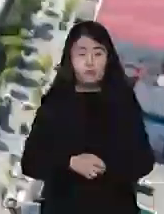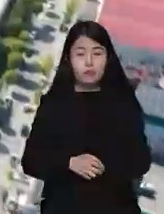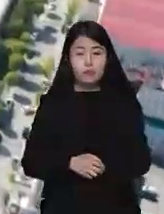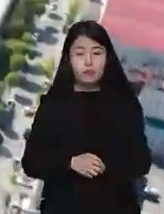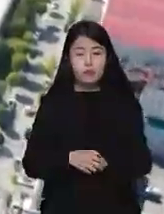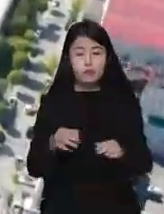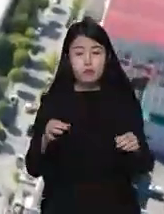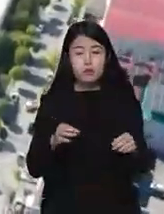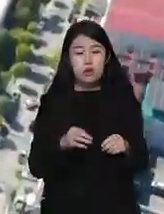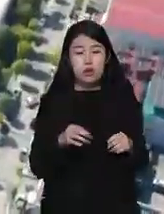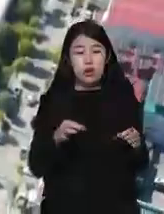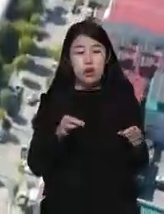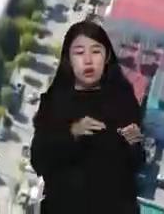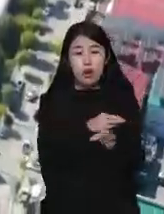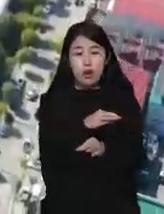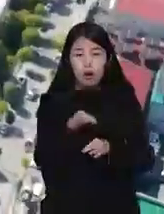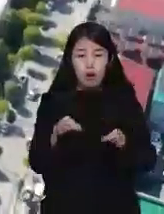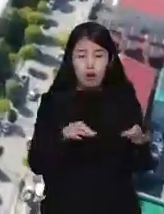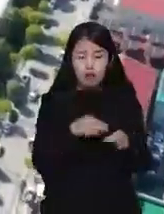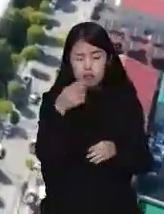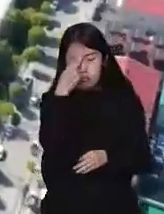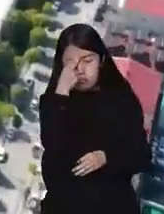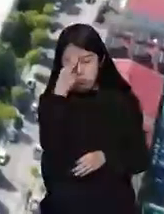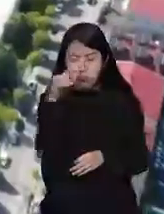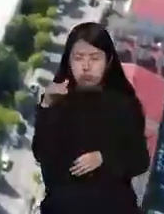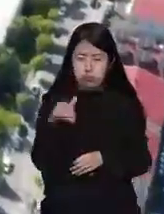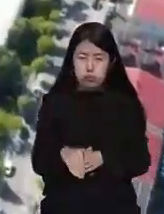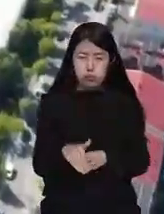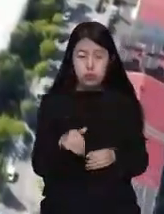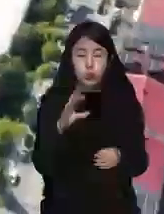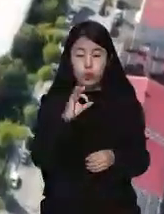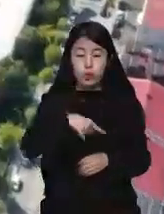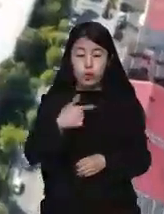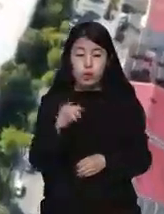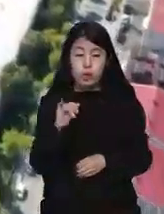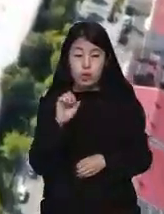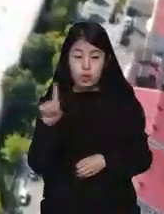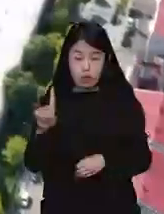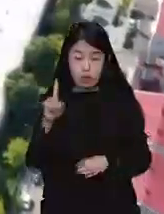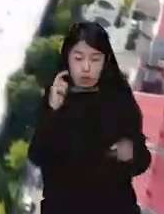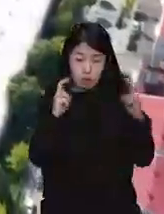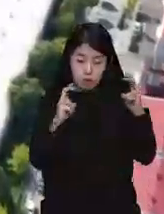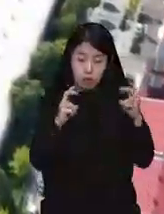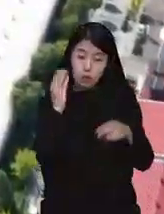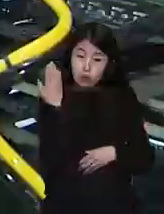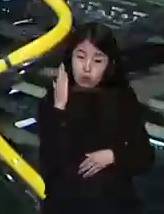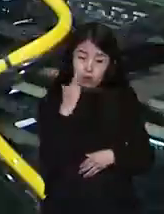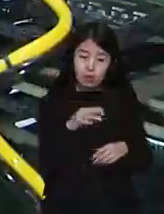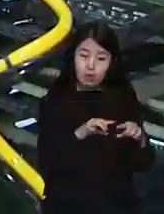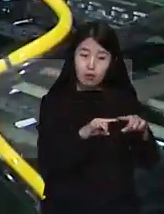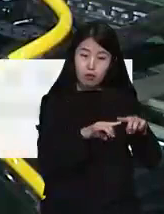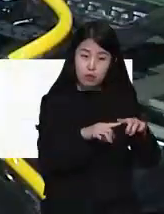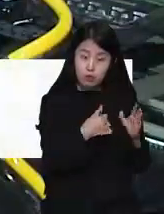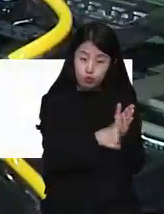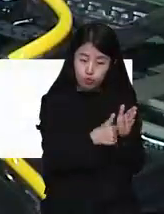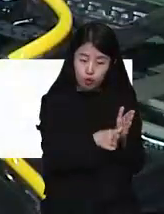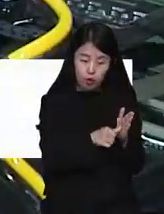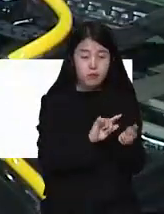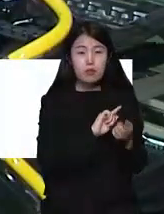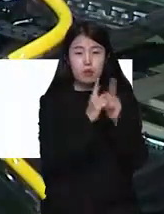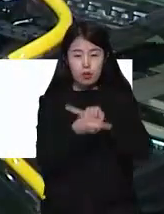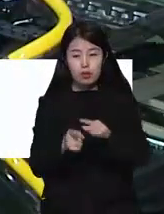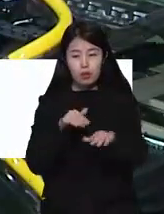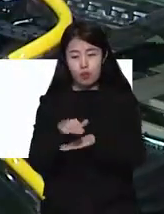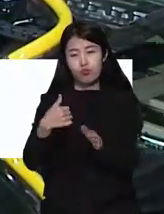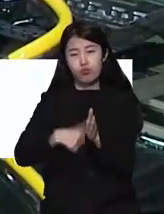처한 대유 위니아 그룹은 최근 가전에서 자동차 부품 중심으로 사업 재편에 나섰습니다. 그러나 자동차